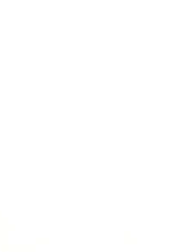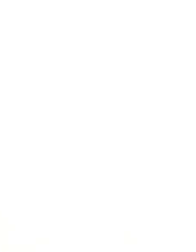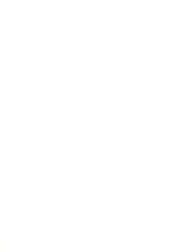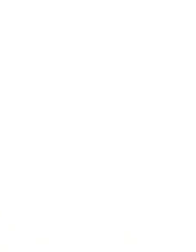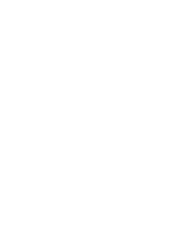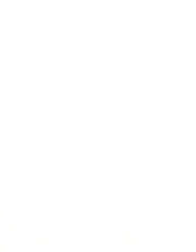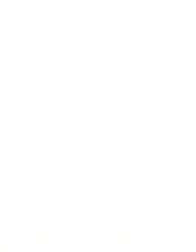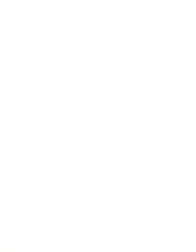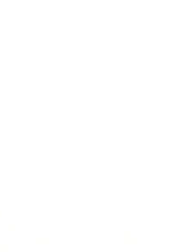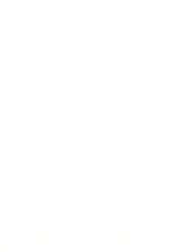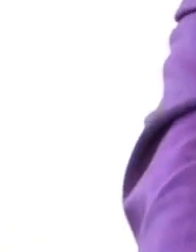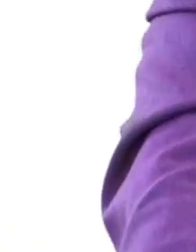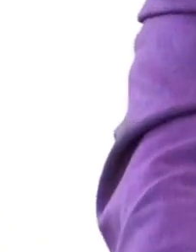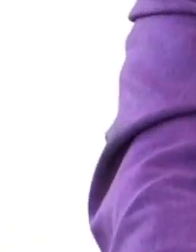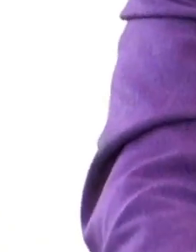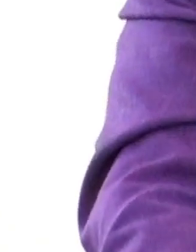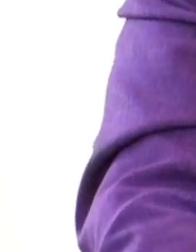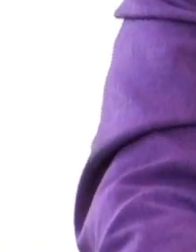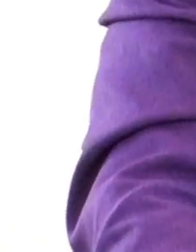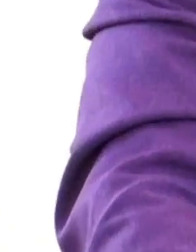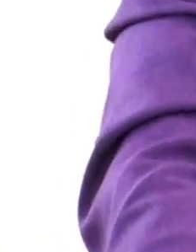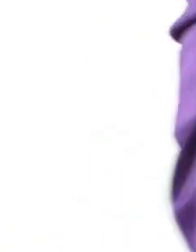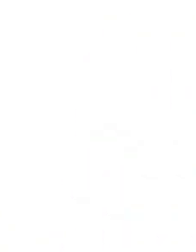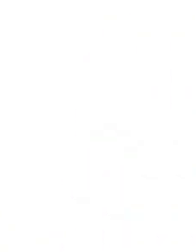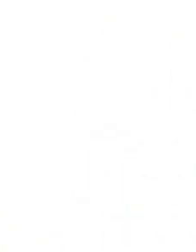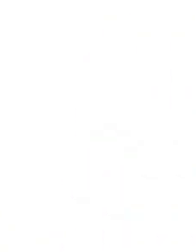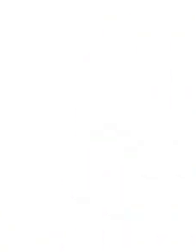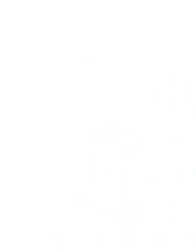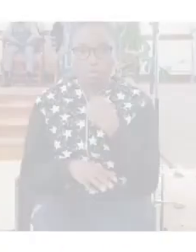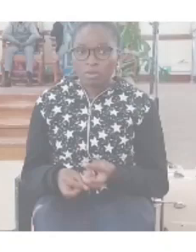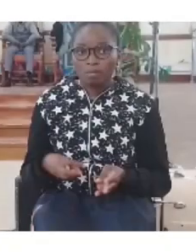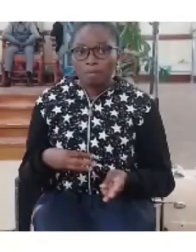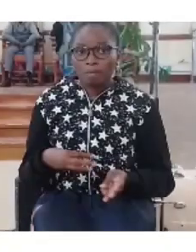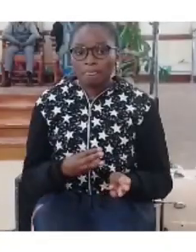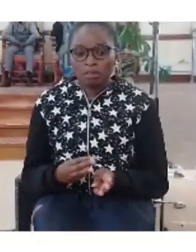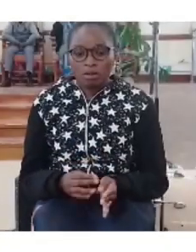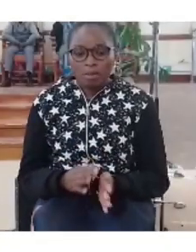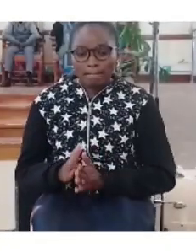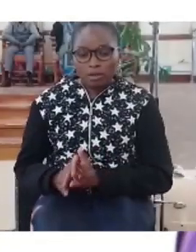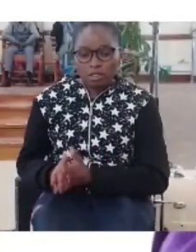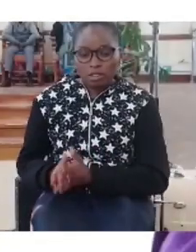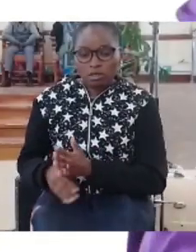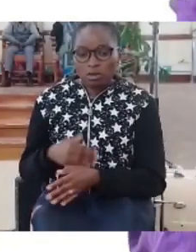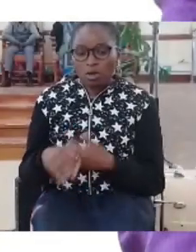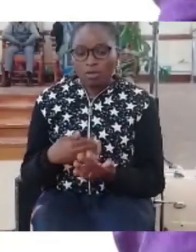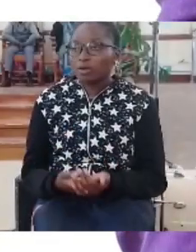kigenyo ucio gutwarire njira itari njega ucio ukubangeire macio mothe